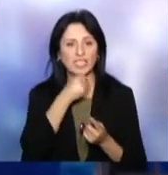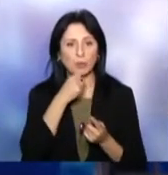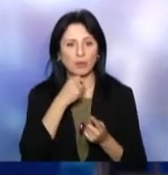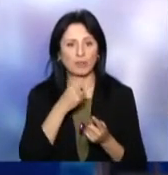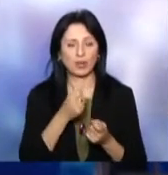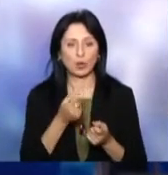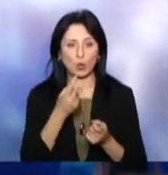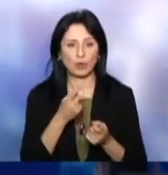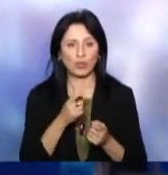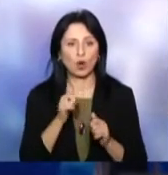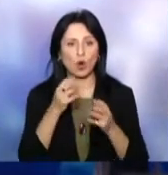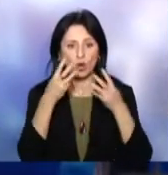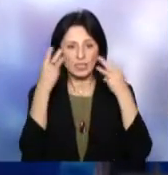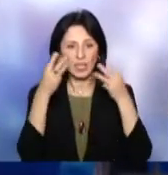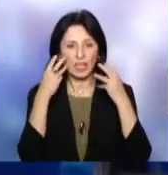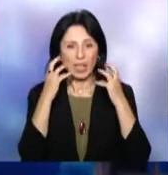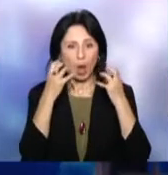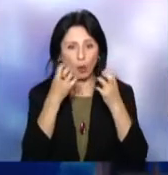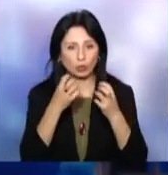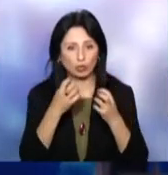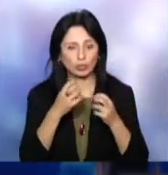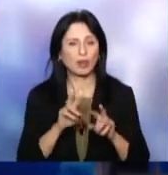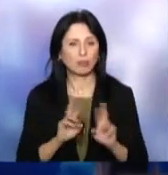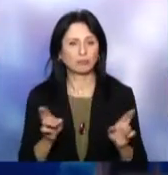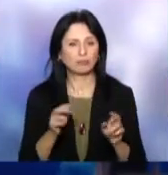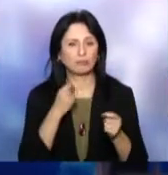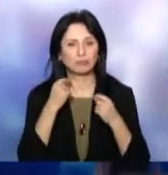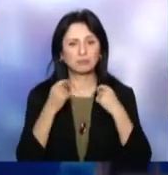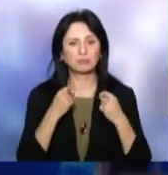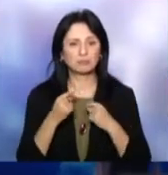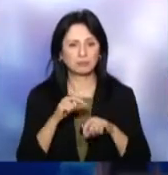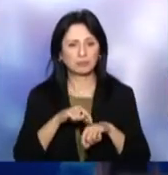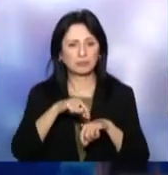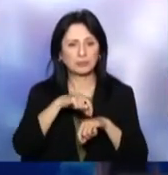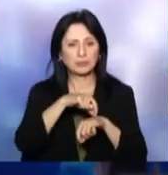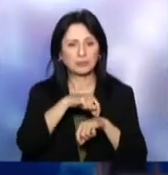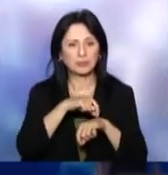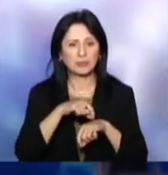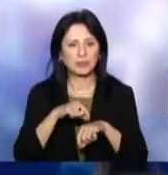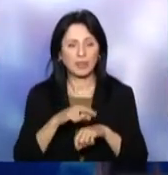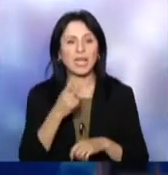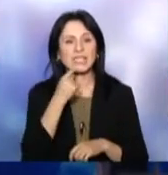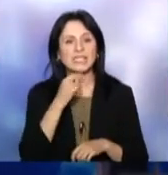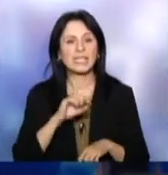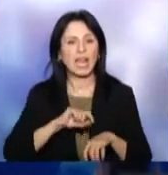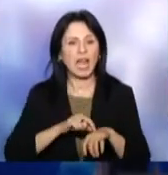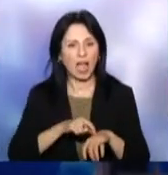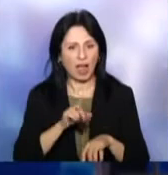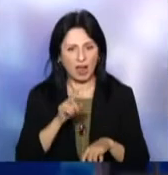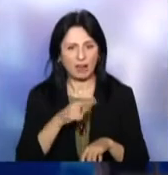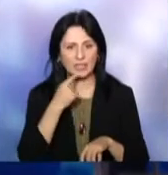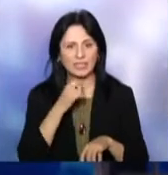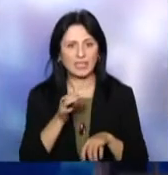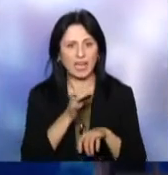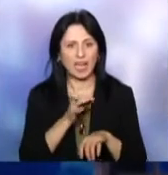გამოვლენა, როგორც ნაოჭებია ჩვეულებრივი ასაკობრივი გამოვლენა, ასეთივია ეგრეთ წოდებული წითელ ხალებს რომ ეძახიან და ასეთივია